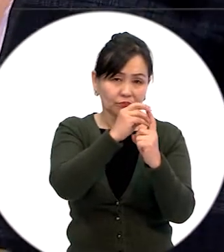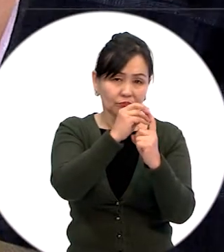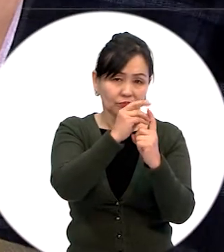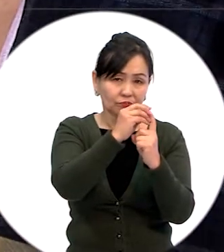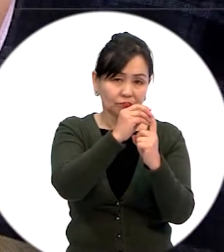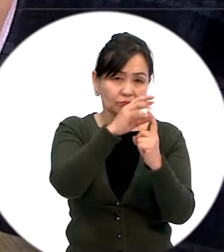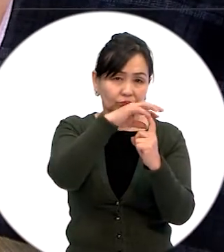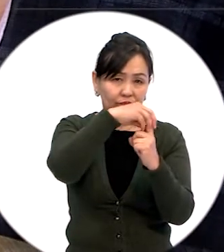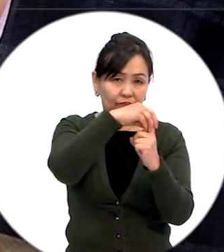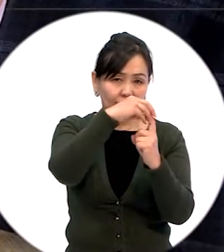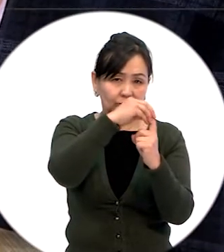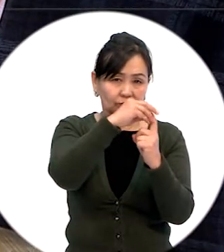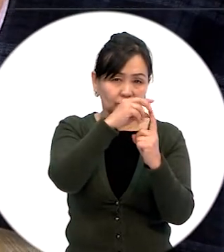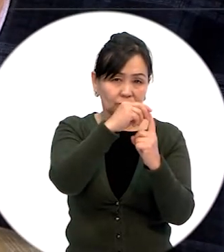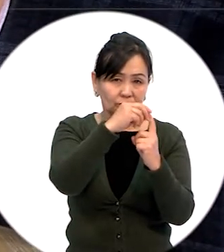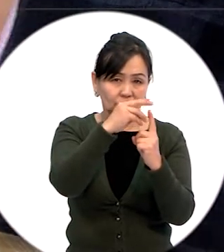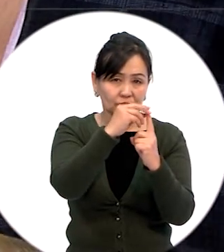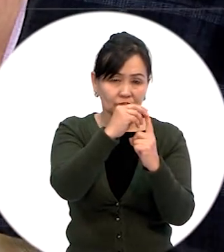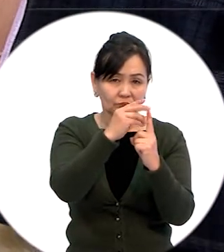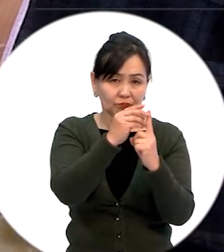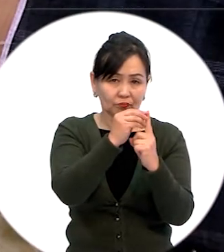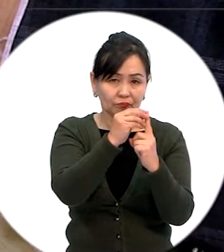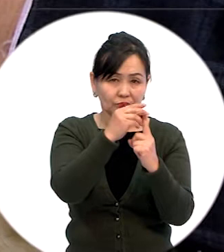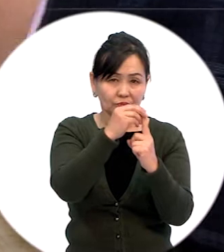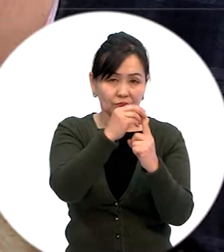махирдуу хэлбэртэй байдаг байгаа. Махирдуу хэлбэртэй байдаг байгаа.